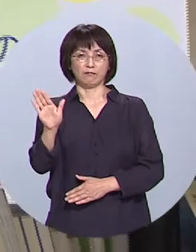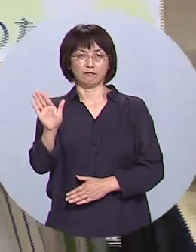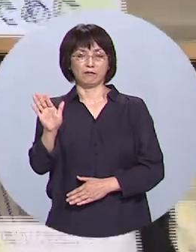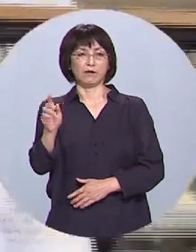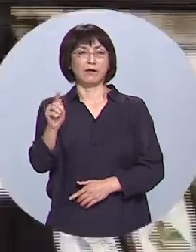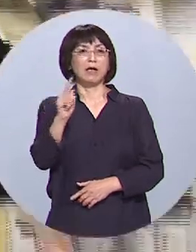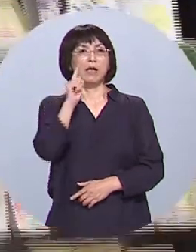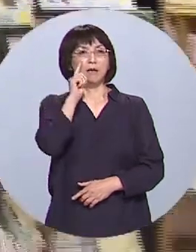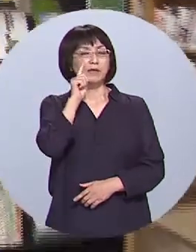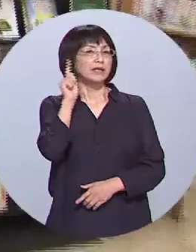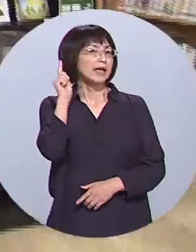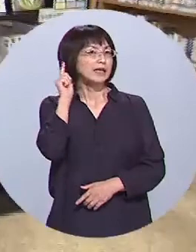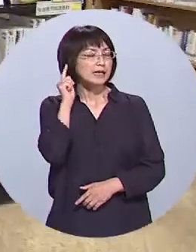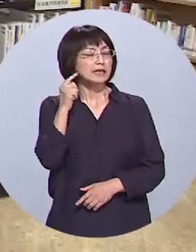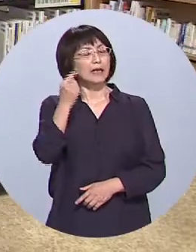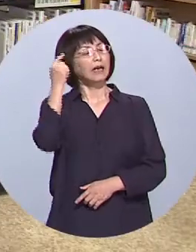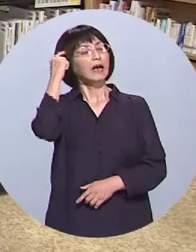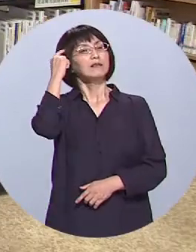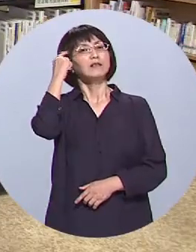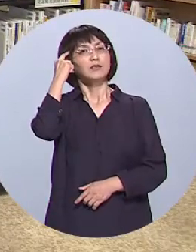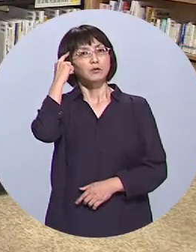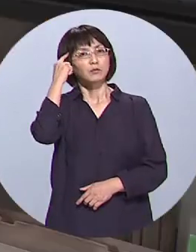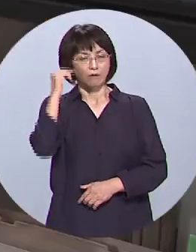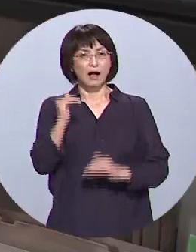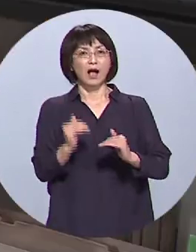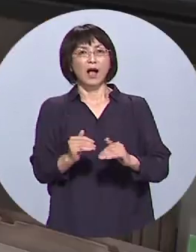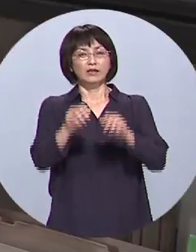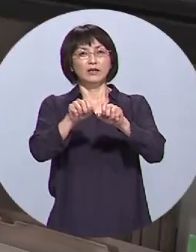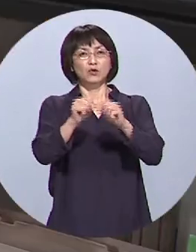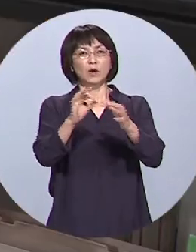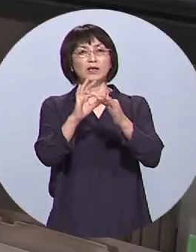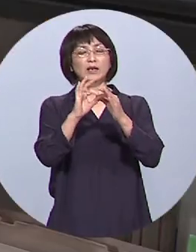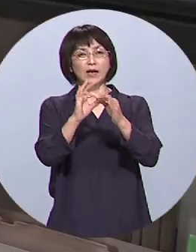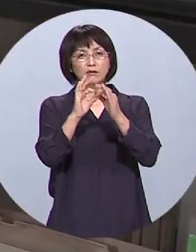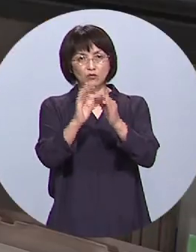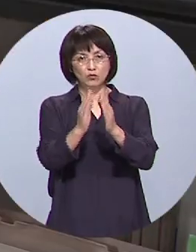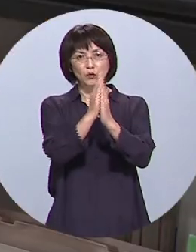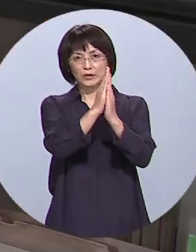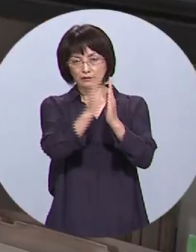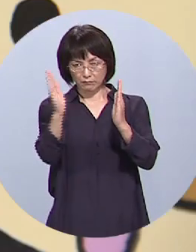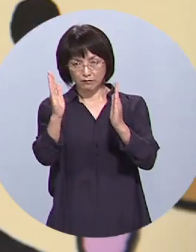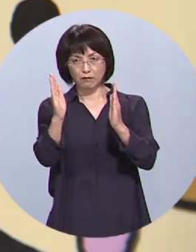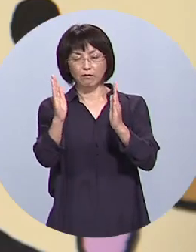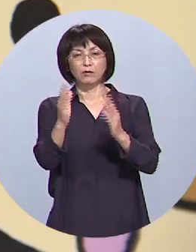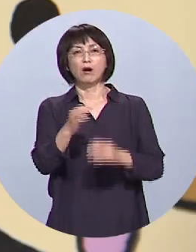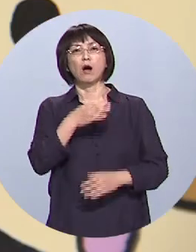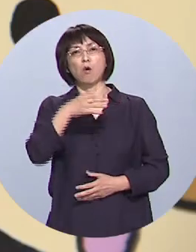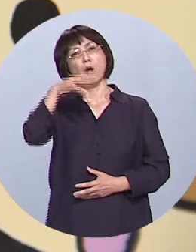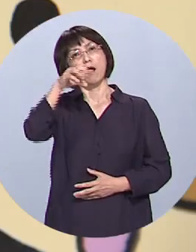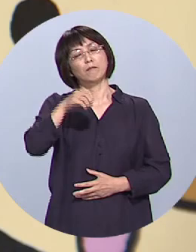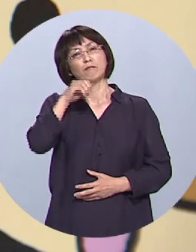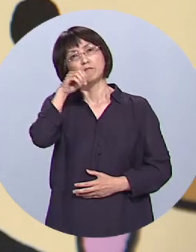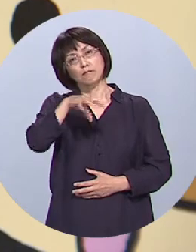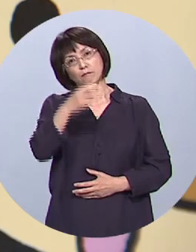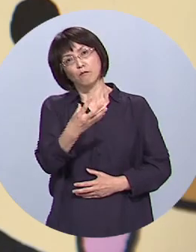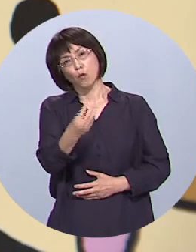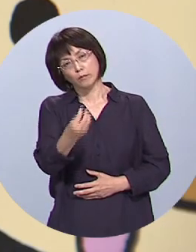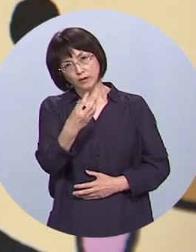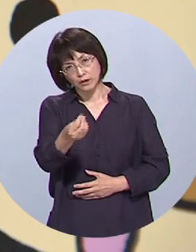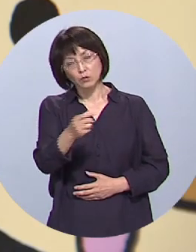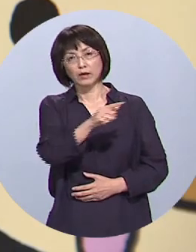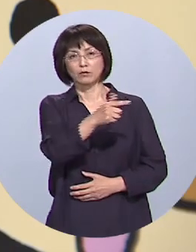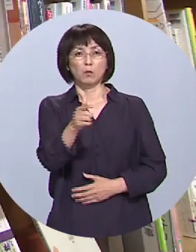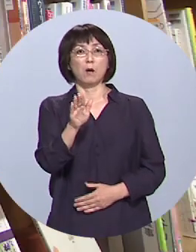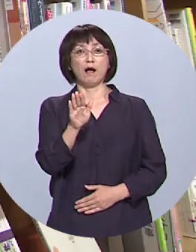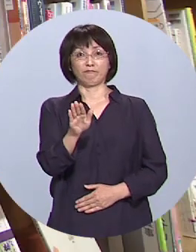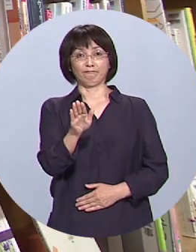て感じる読書コーナーは発達障害に関する資料のほか録音図書やユニバーサル絵本などを紹介し